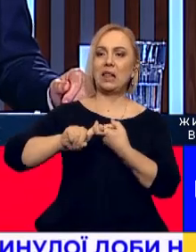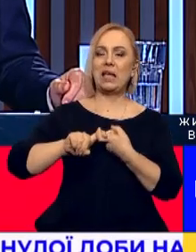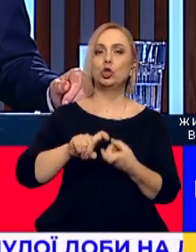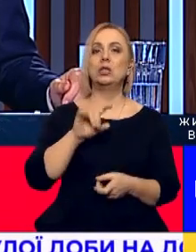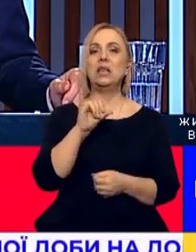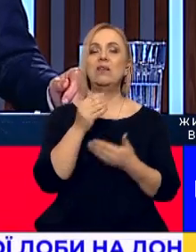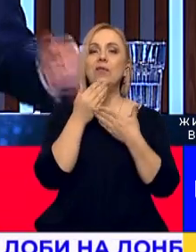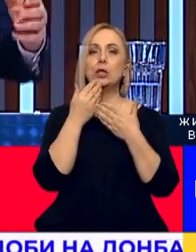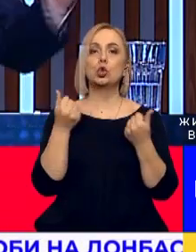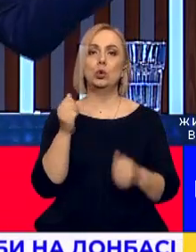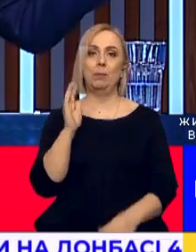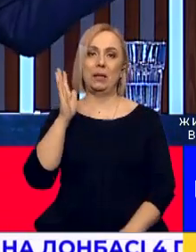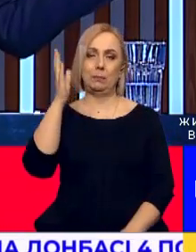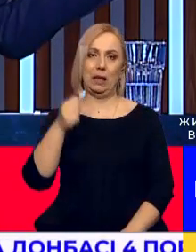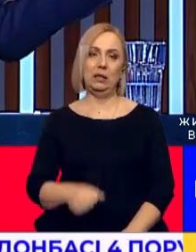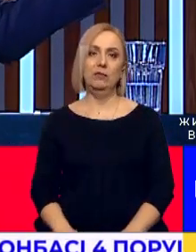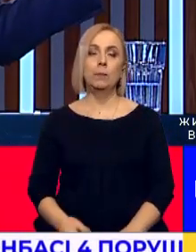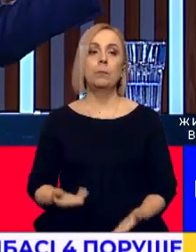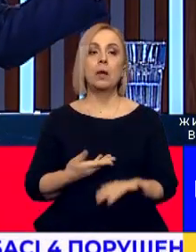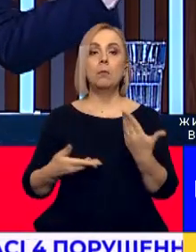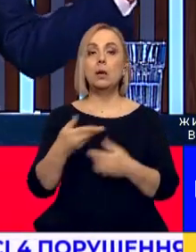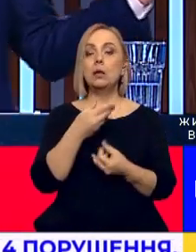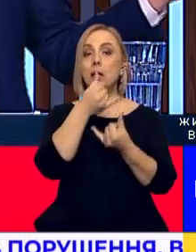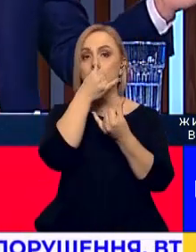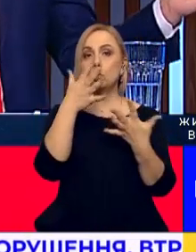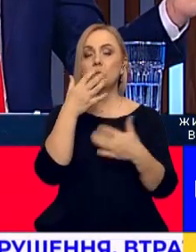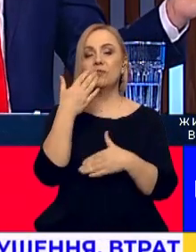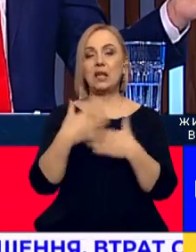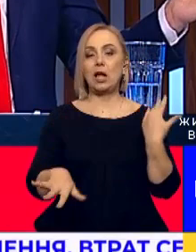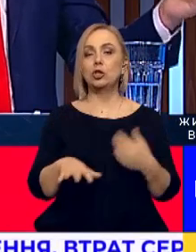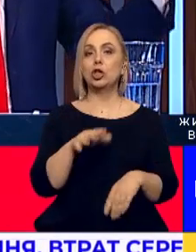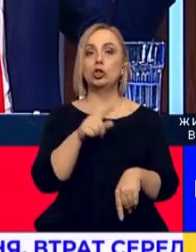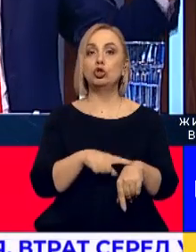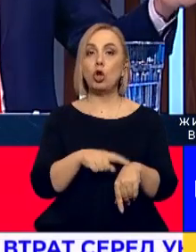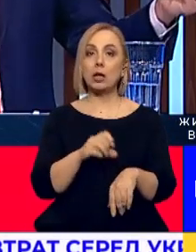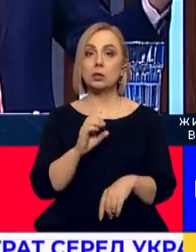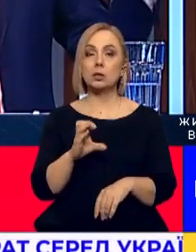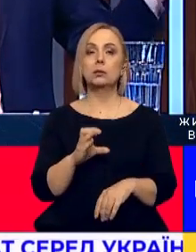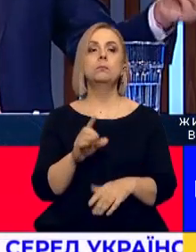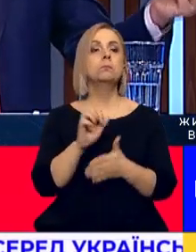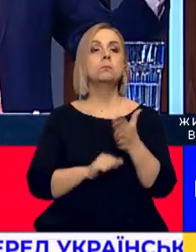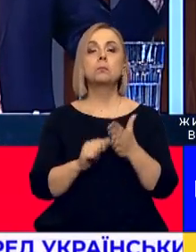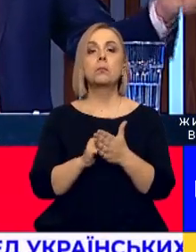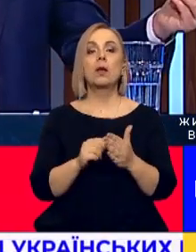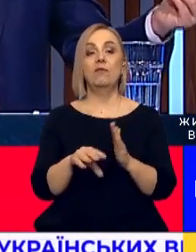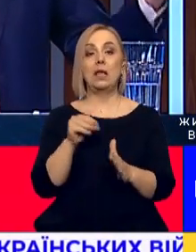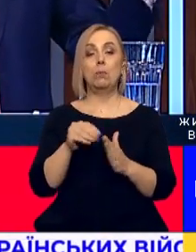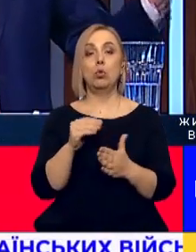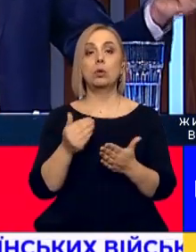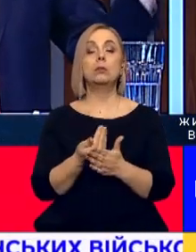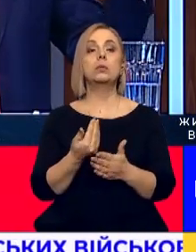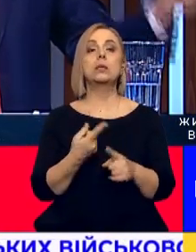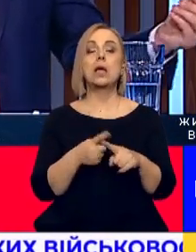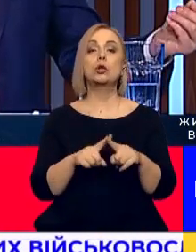можемо втрачати час, тим більше, що для дострокових парламентських виборів є всі підстави. Одна із передбачених Конституцією підстав –